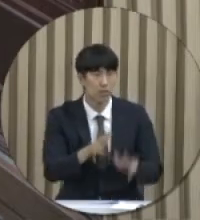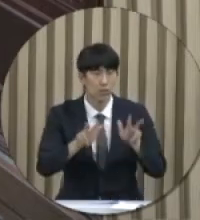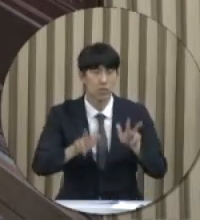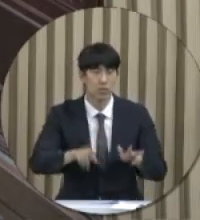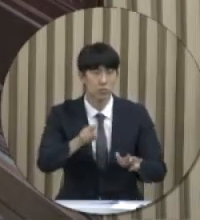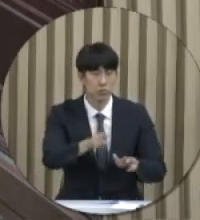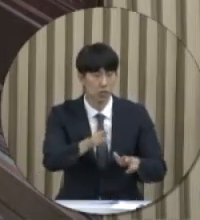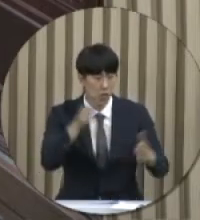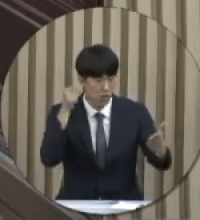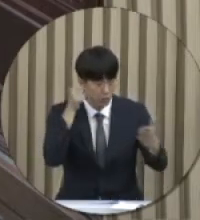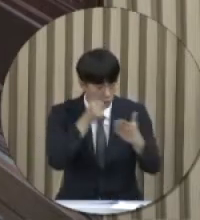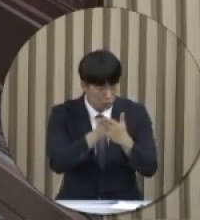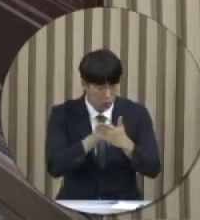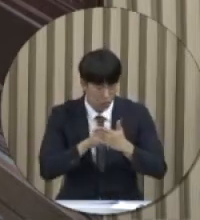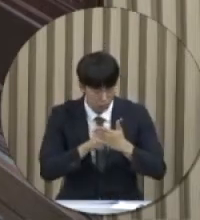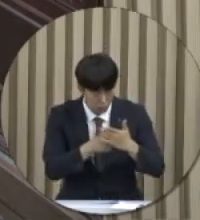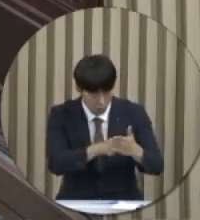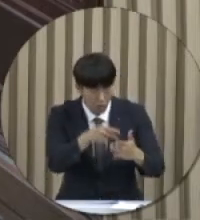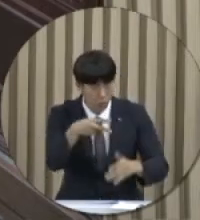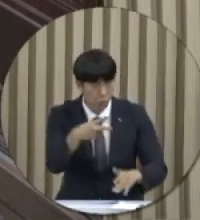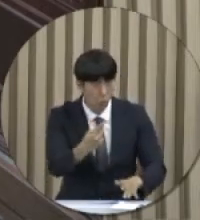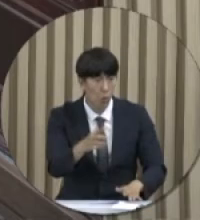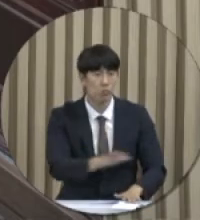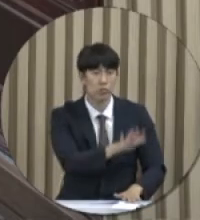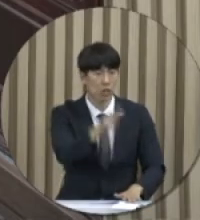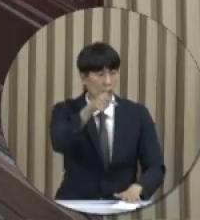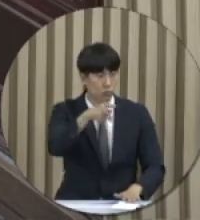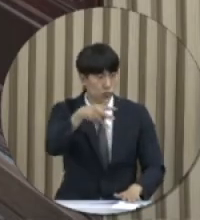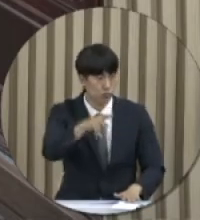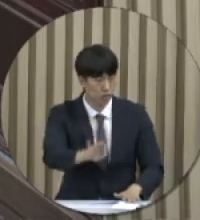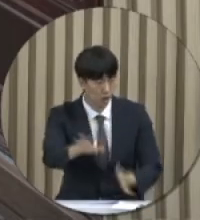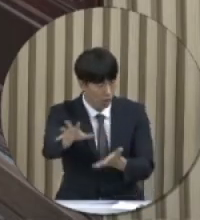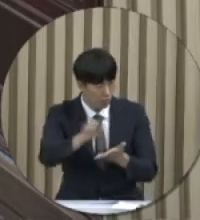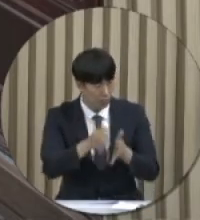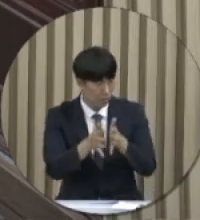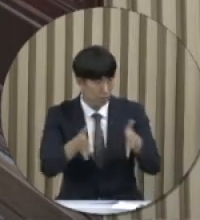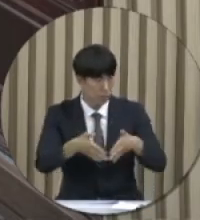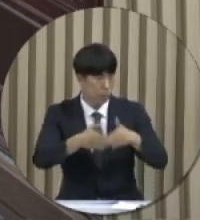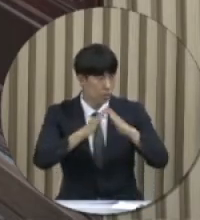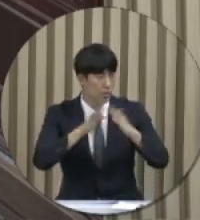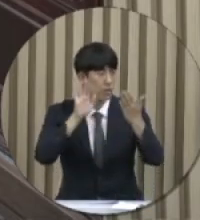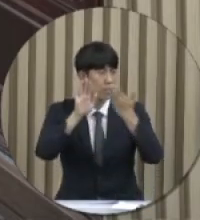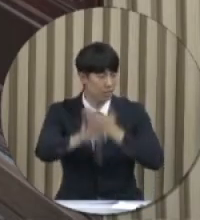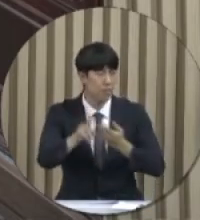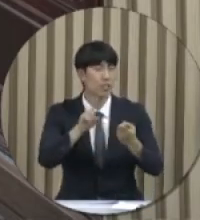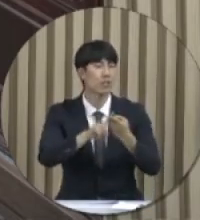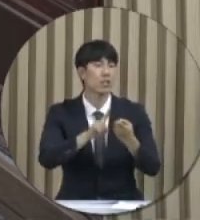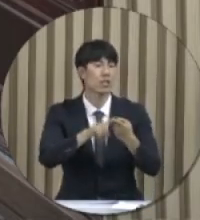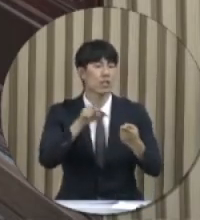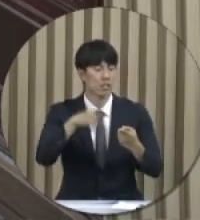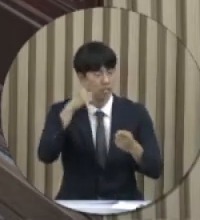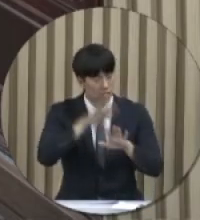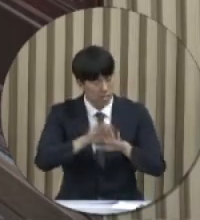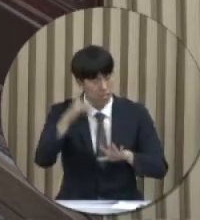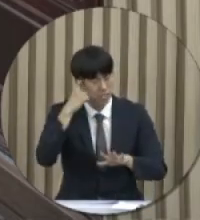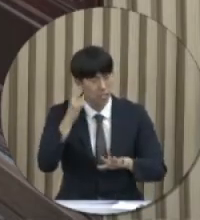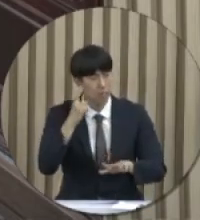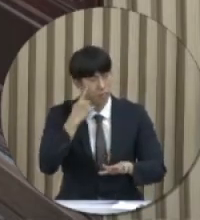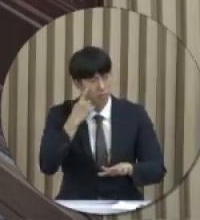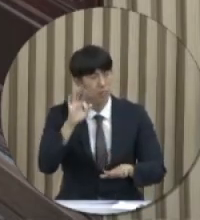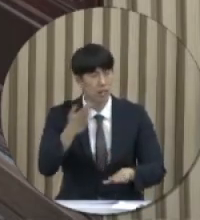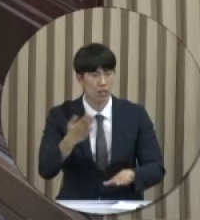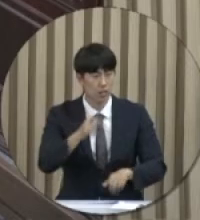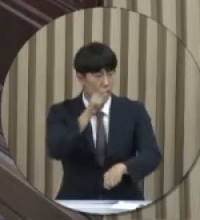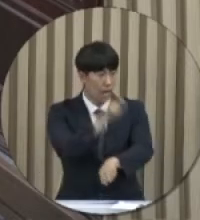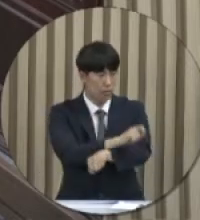부분이 결정돼서 간다고 하더라도 우리가 구청이 들어왔을 때 생각도 한번 미리 가져봐야지만이 행정이라는 것이 그때그때